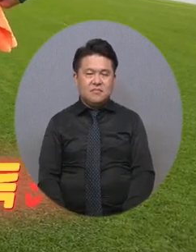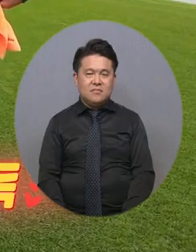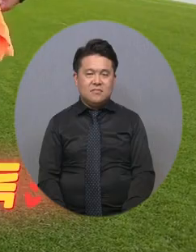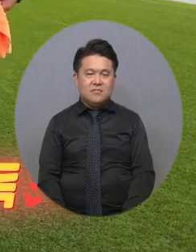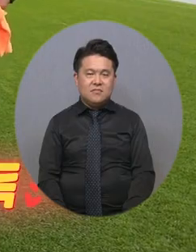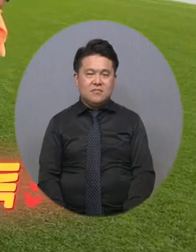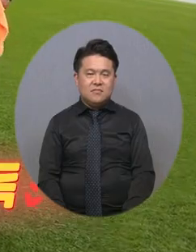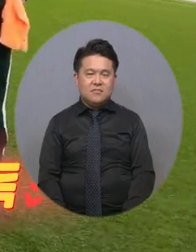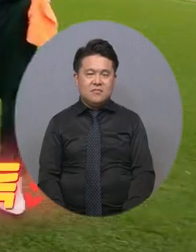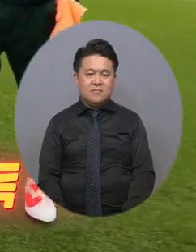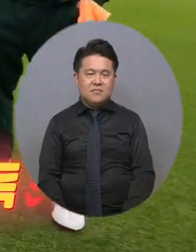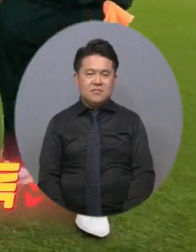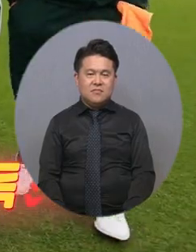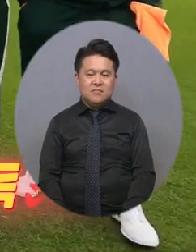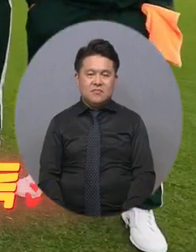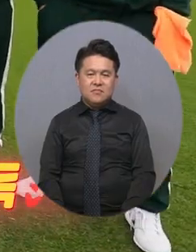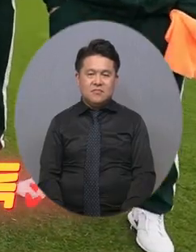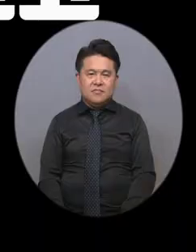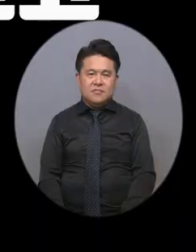가져가세요. 회원권 갈 거야.